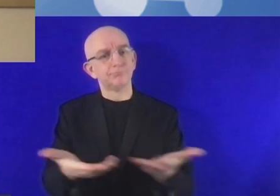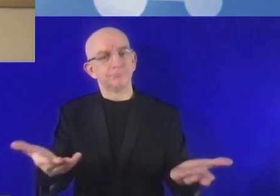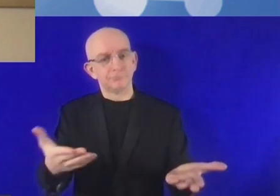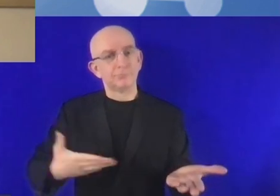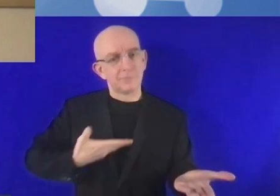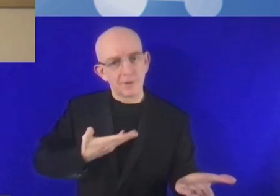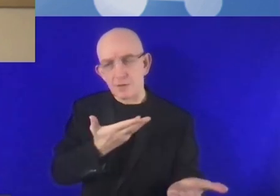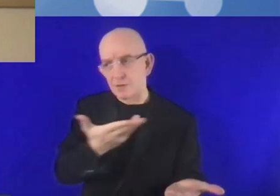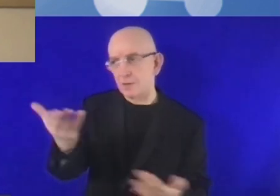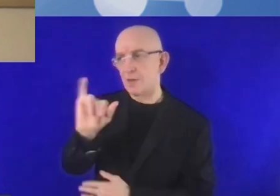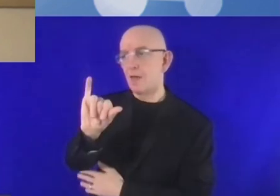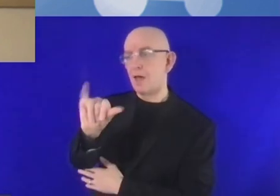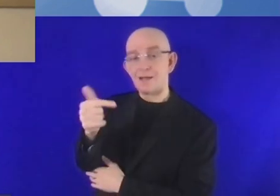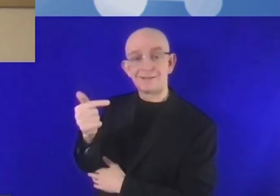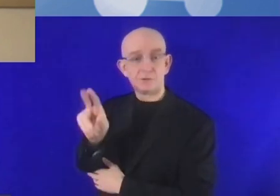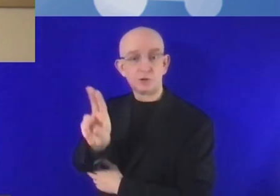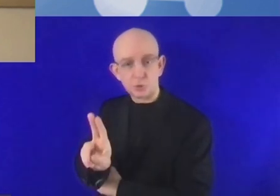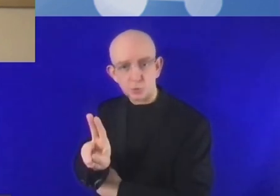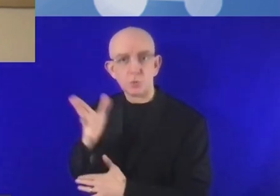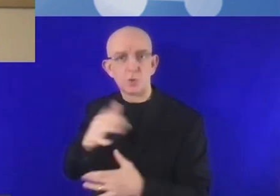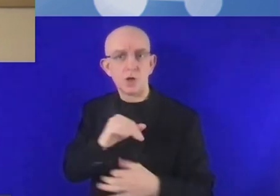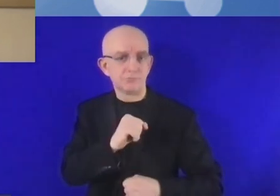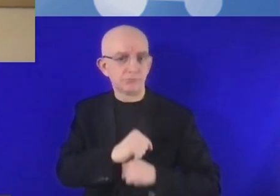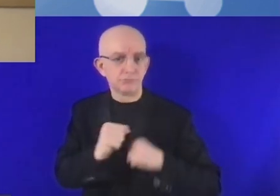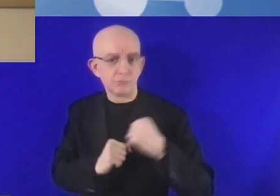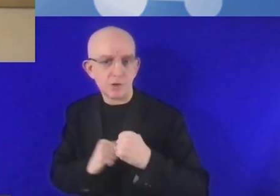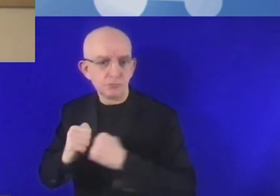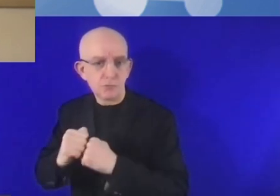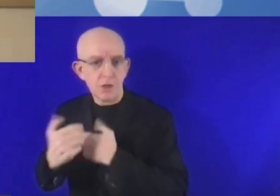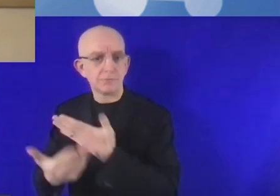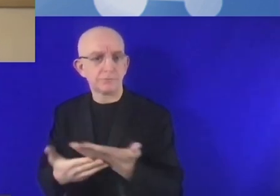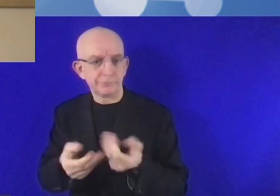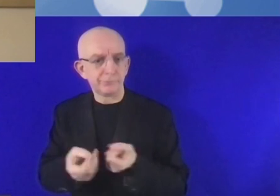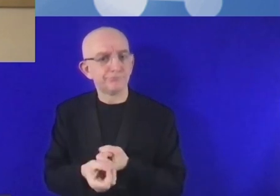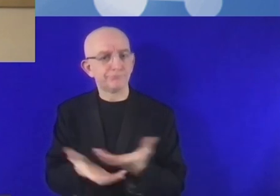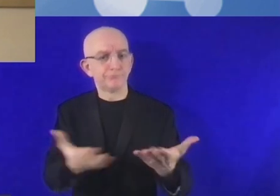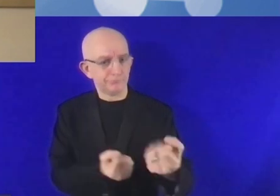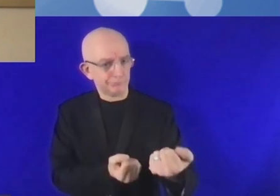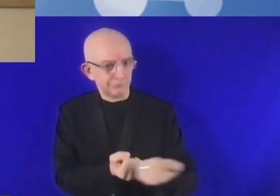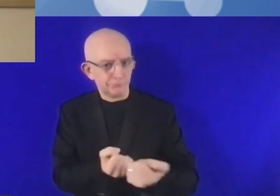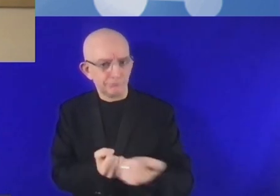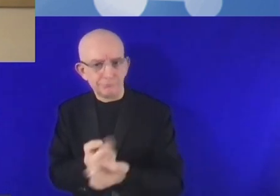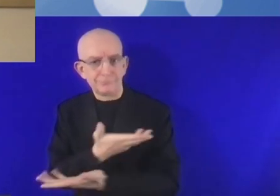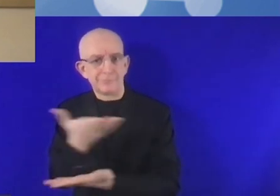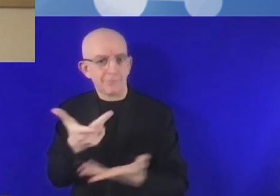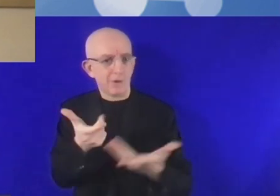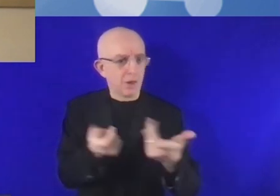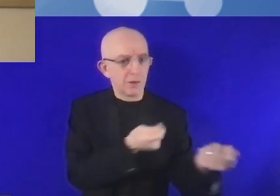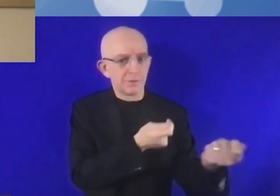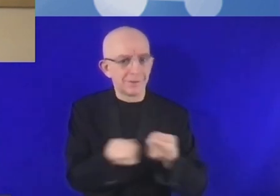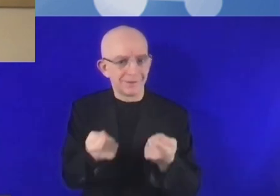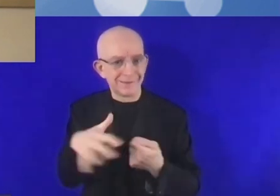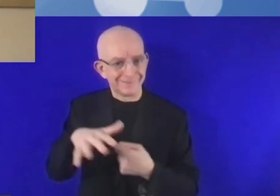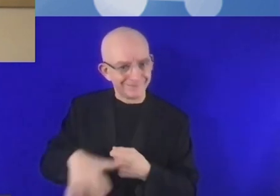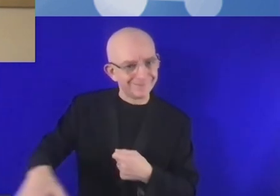do innych organizacji międzynarodowych o to, aby wspierały te dążenia operatorów takich